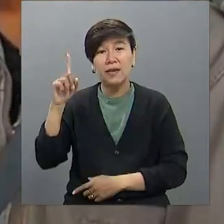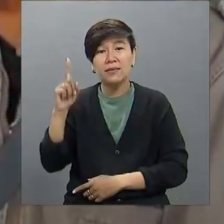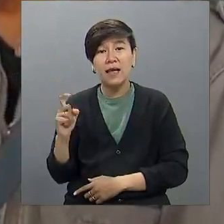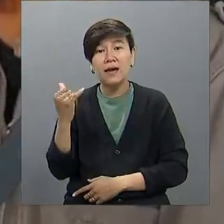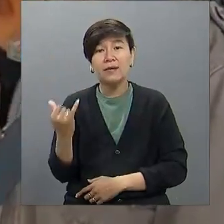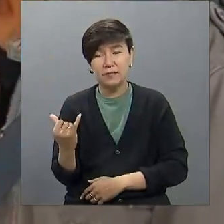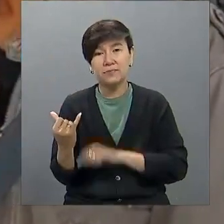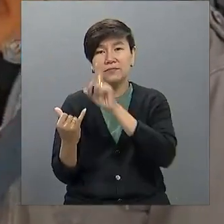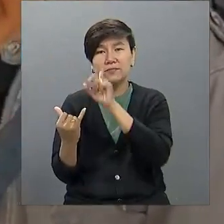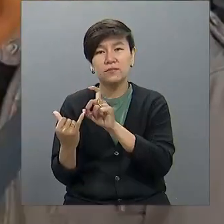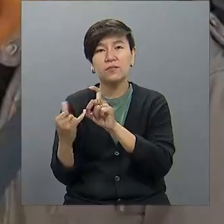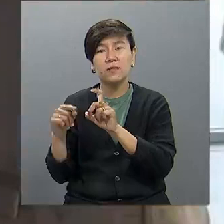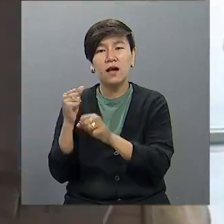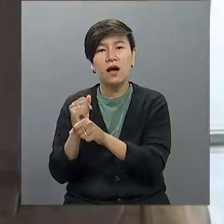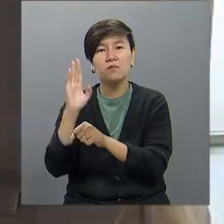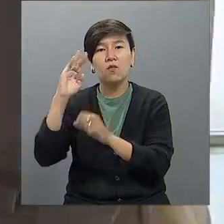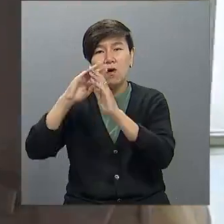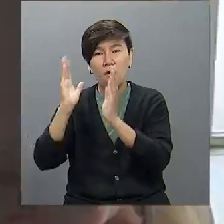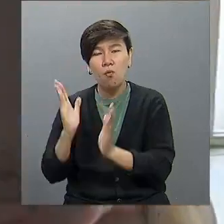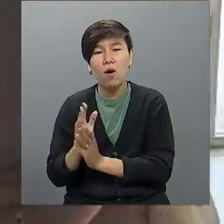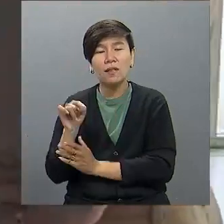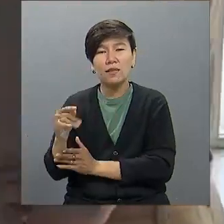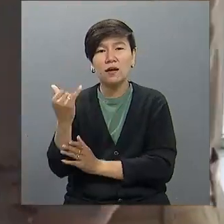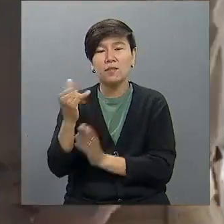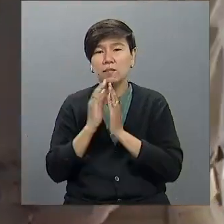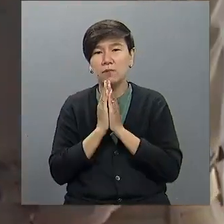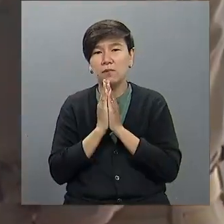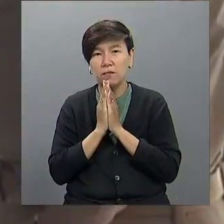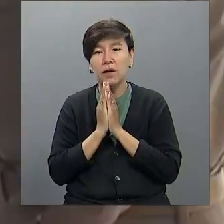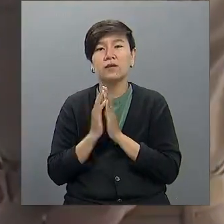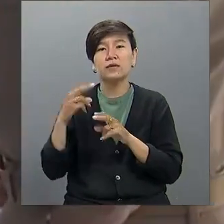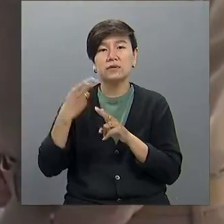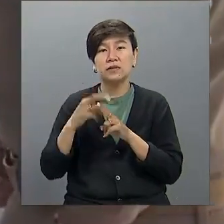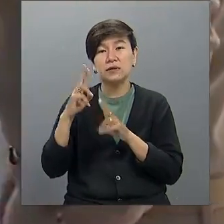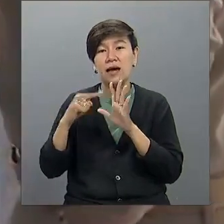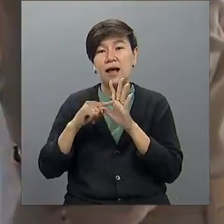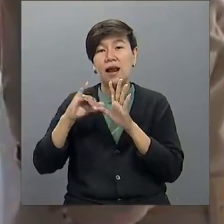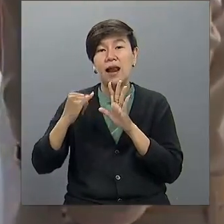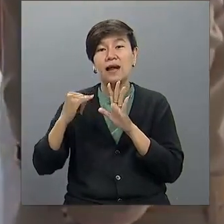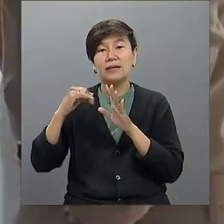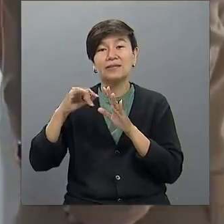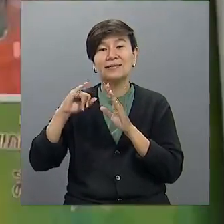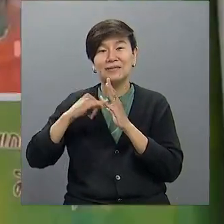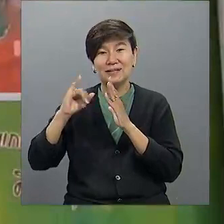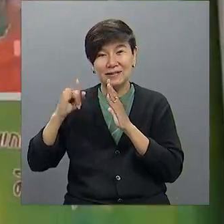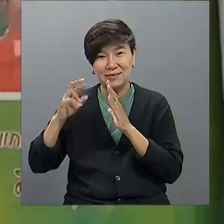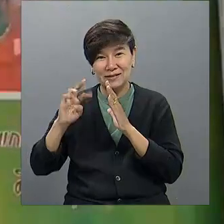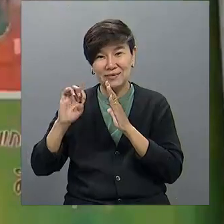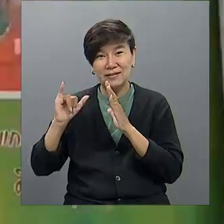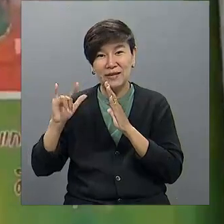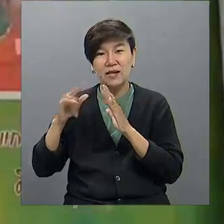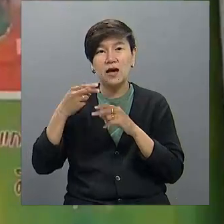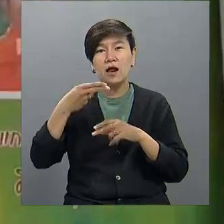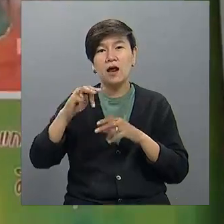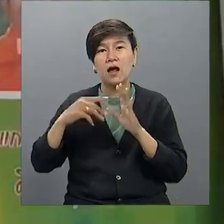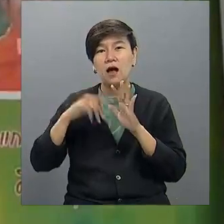ตั้งศพ บำเพ็ญกุศลเพื่อสวดอภิธรรมที่วัดราชเจริญสามัคคีธรรมอยู่หมู่ที่6ตำบลกันจุอำเ